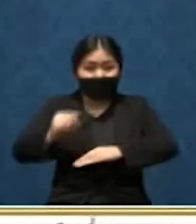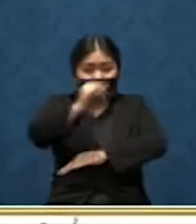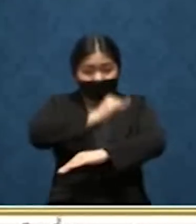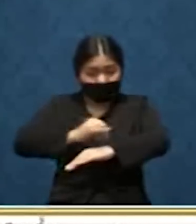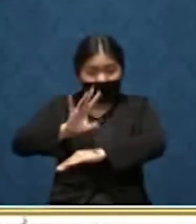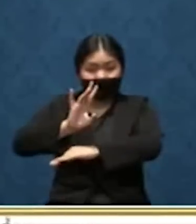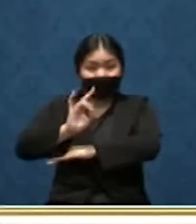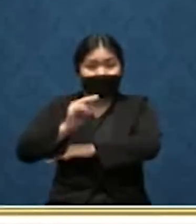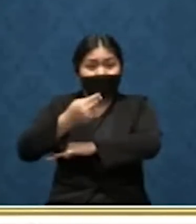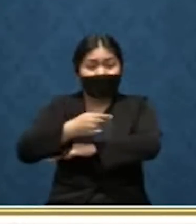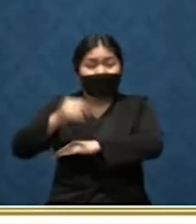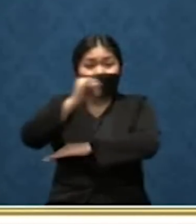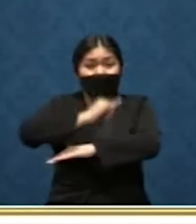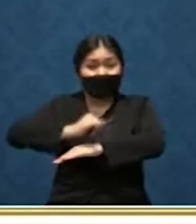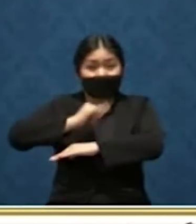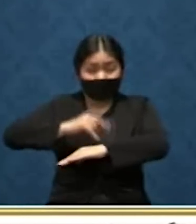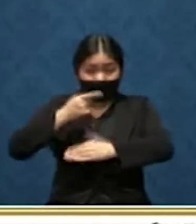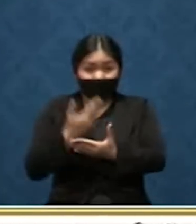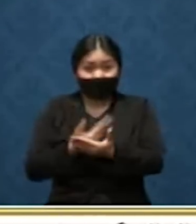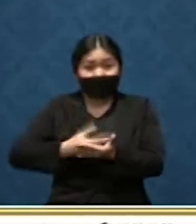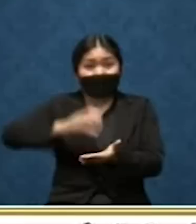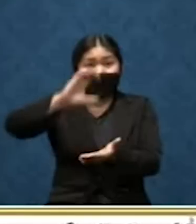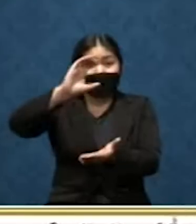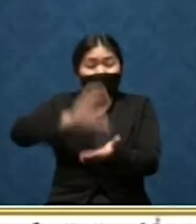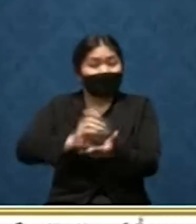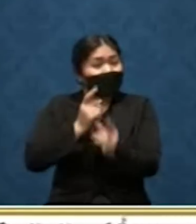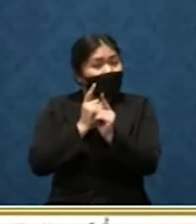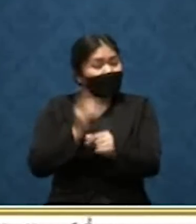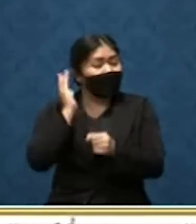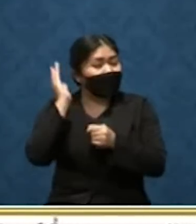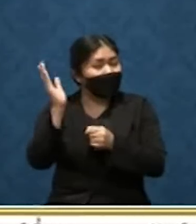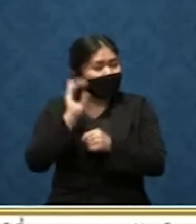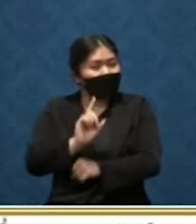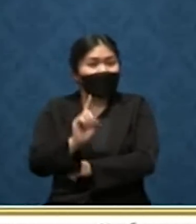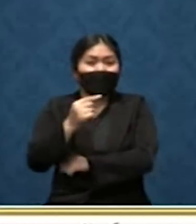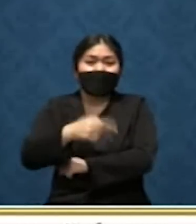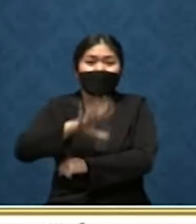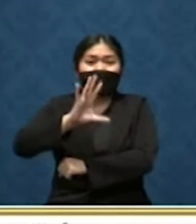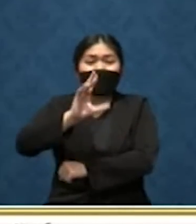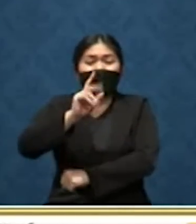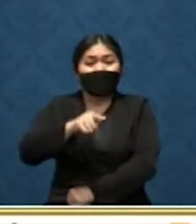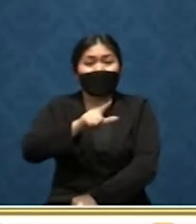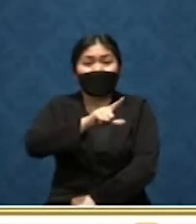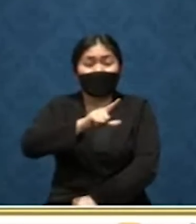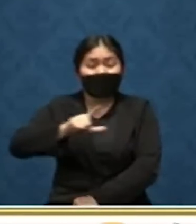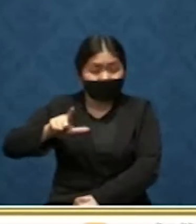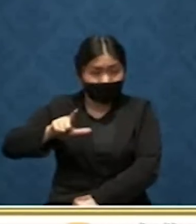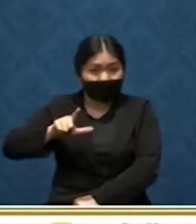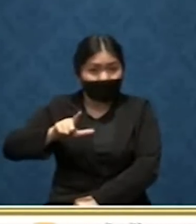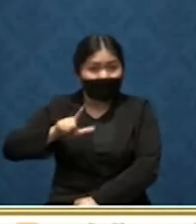ไล่วงเงินโรงทุนตามที่โฆษณาเอาไ้คือ 15,000 ล้านเหลี่นสหรฐ